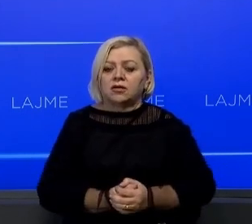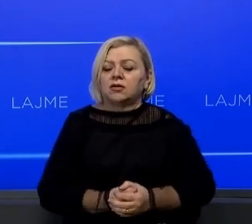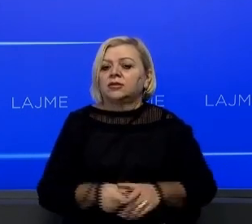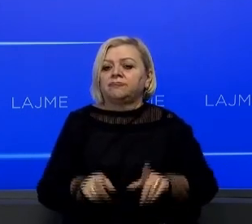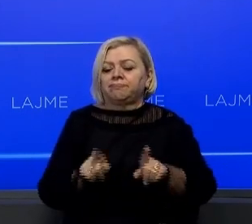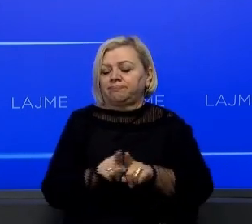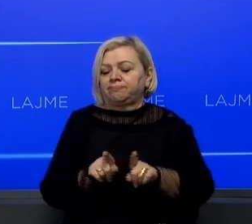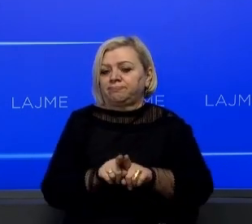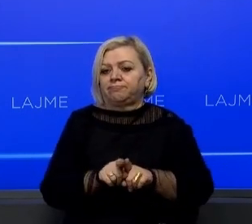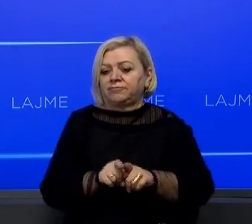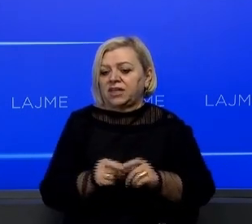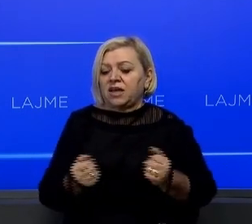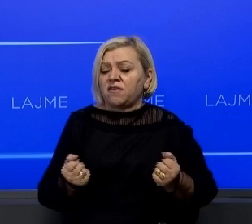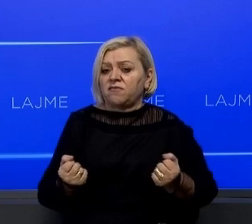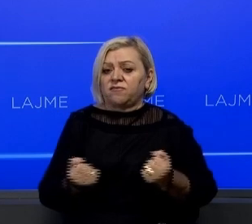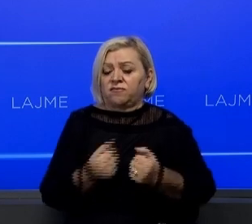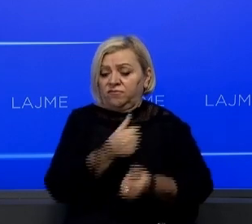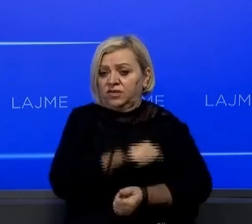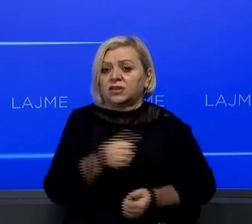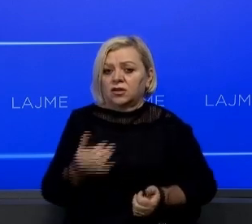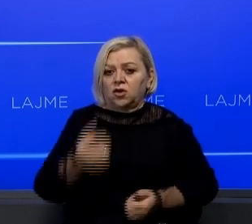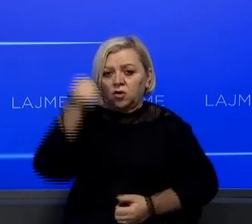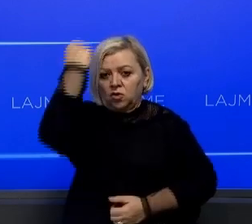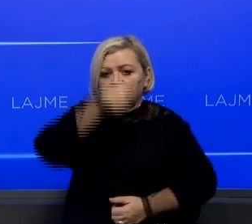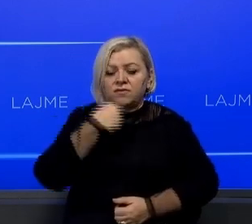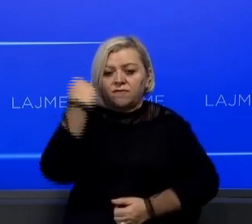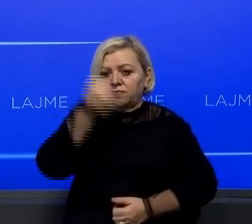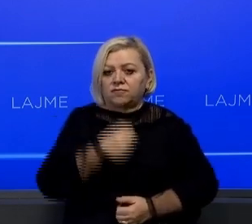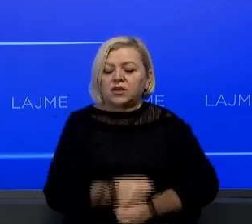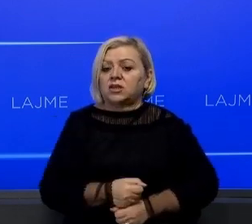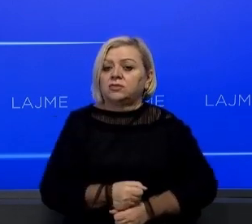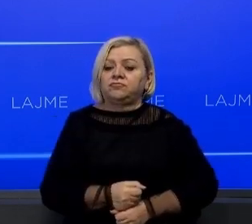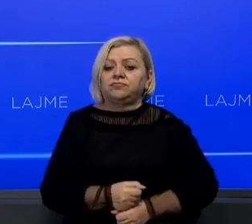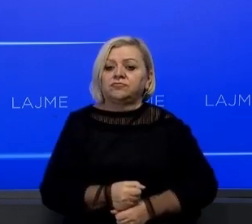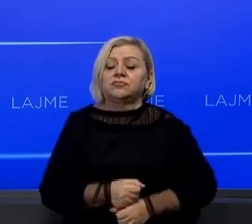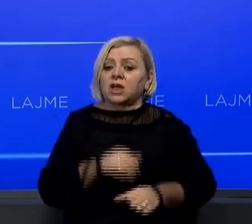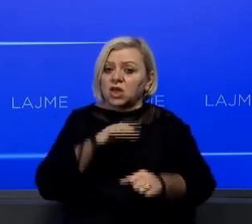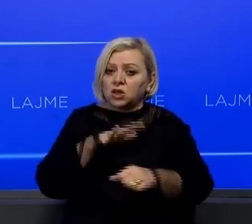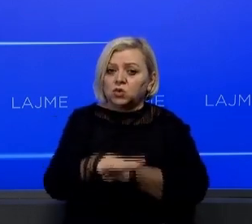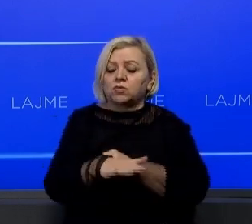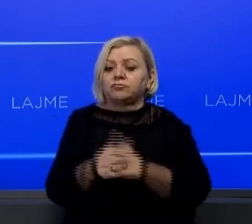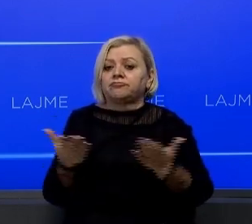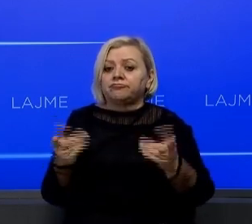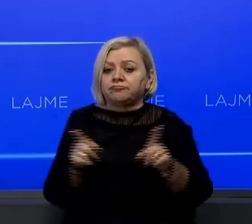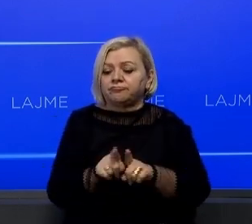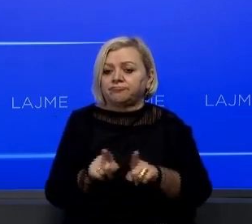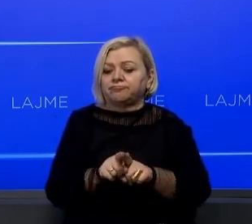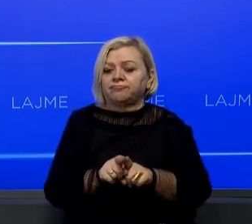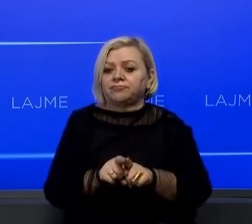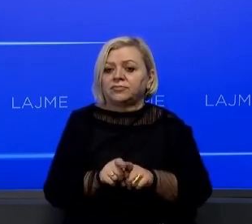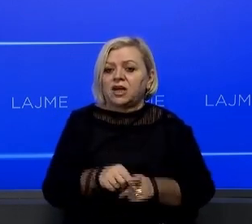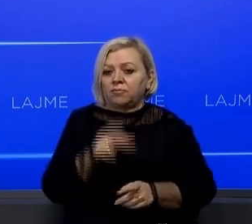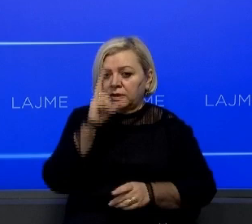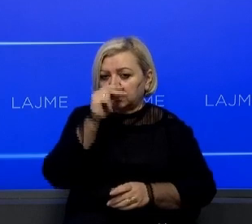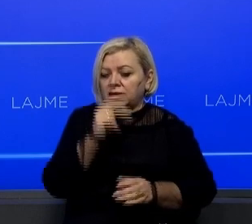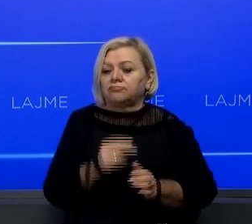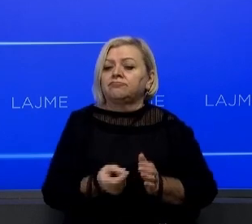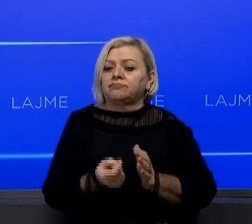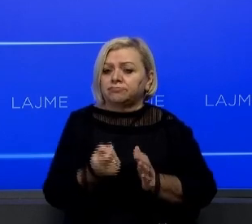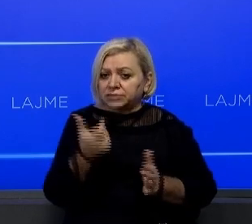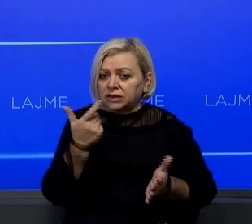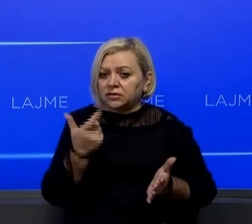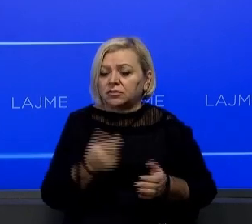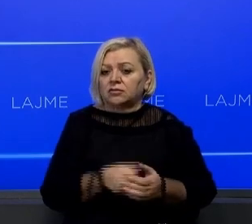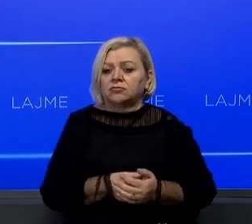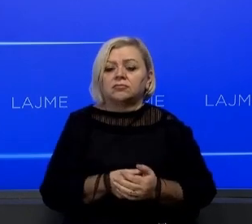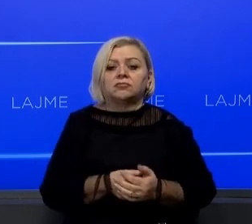shënuar brenda aktivitetit në Kosovë. Në shumicën e rasteve reagimet të organeve të rendit kanë qenë të ngadalshme, por ka pasur edhe raste sidomos